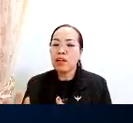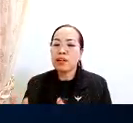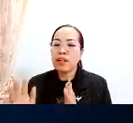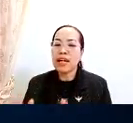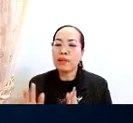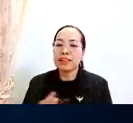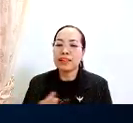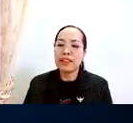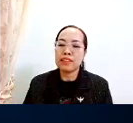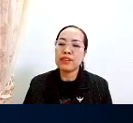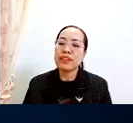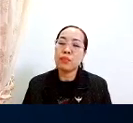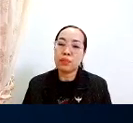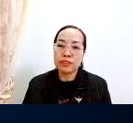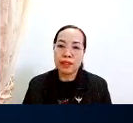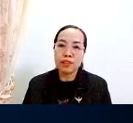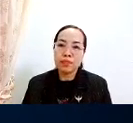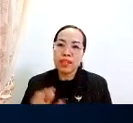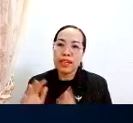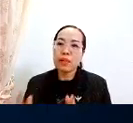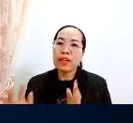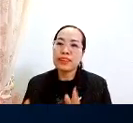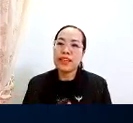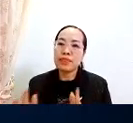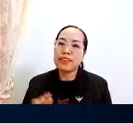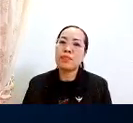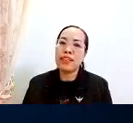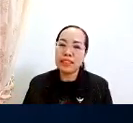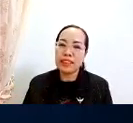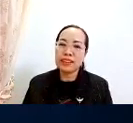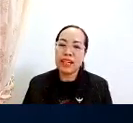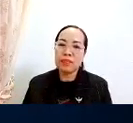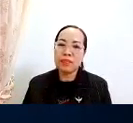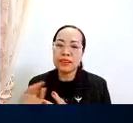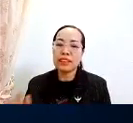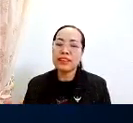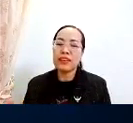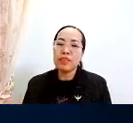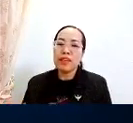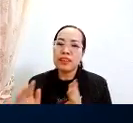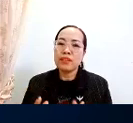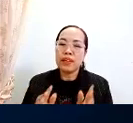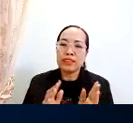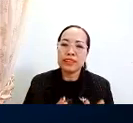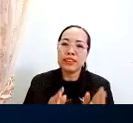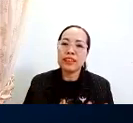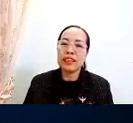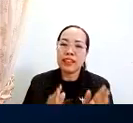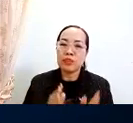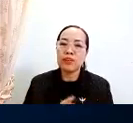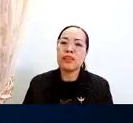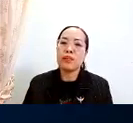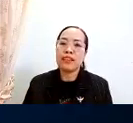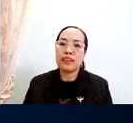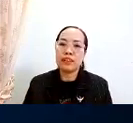pro cá bà chay vi chia bát vi sao, cá bà chay vi chia mê riêng cha, bớt sân chia dương bà dương đông